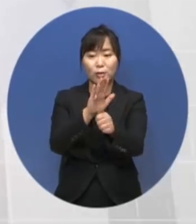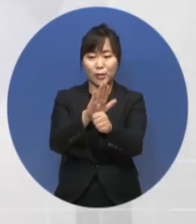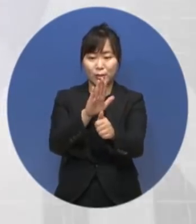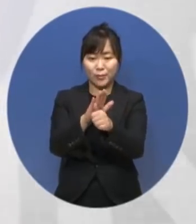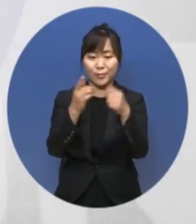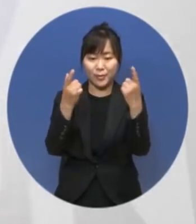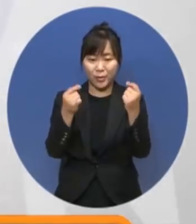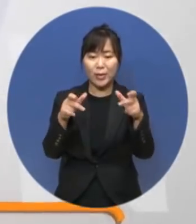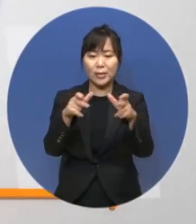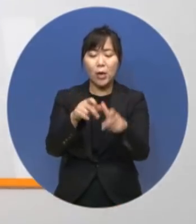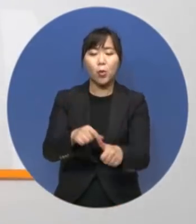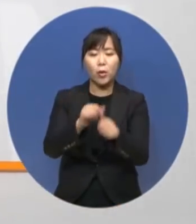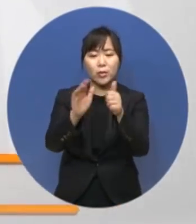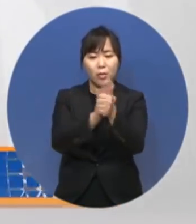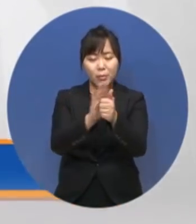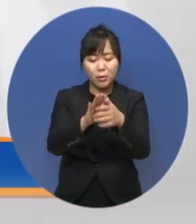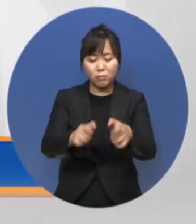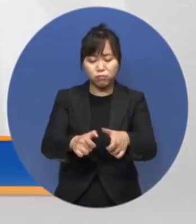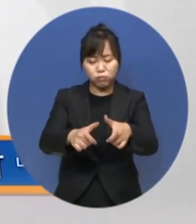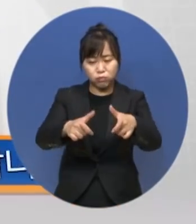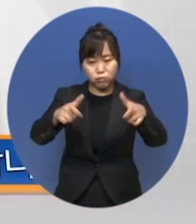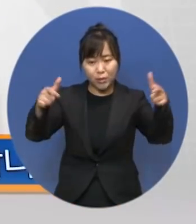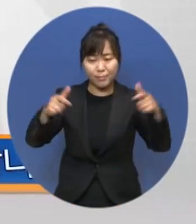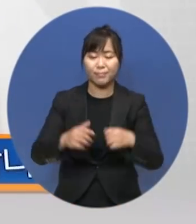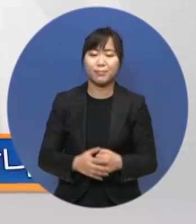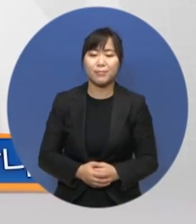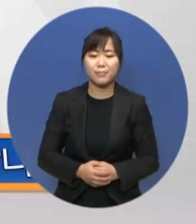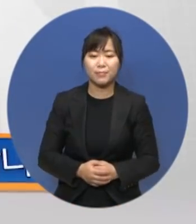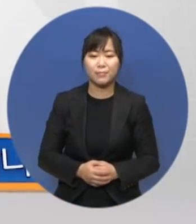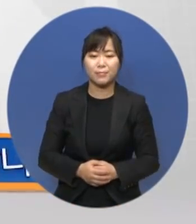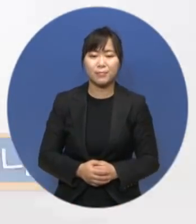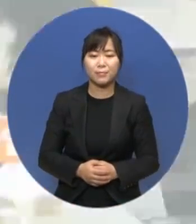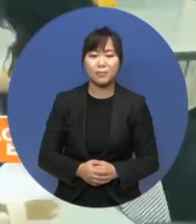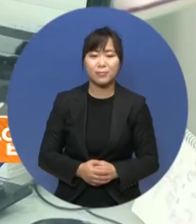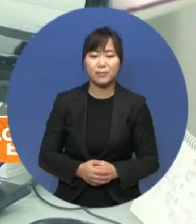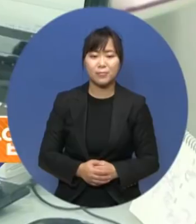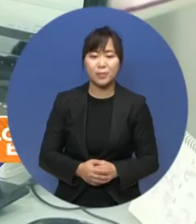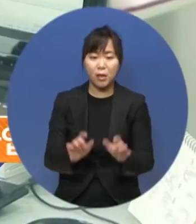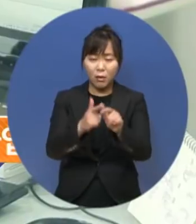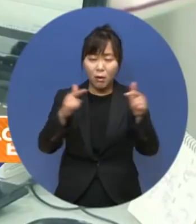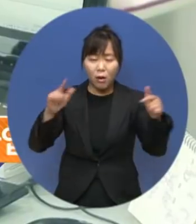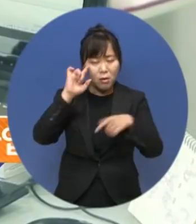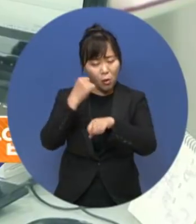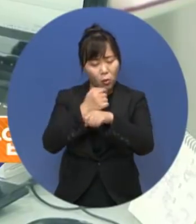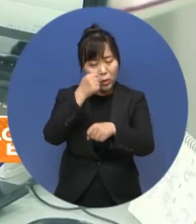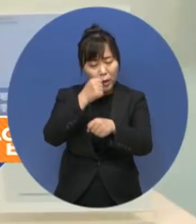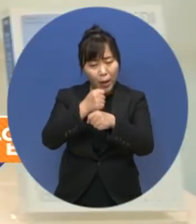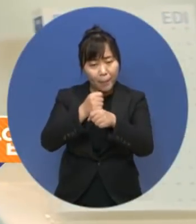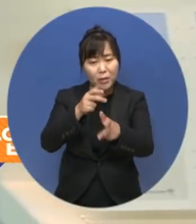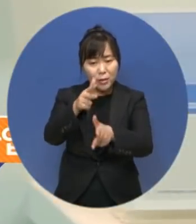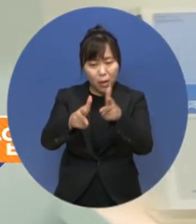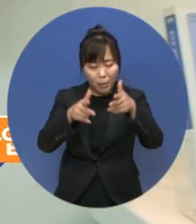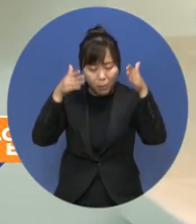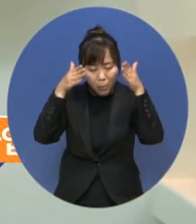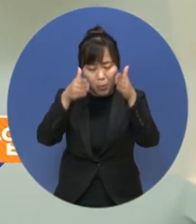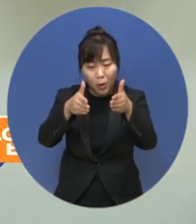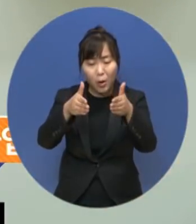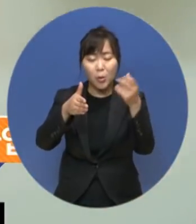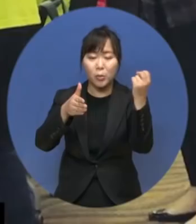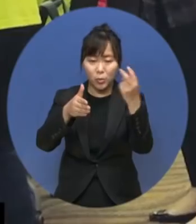등 장애인 고용 서비스를 확대해 왔습니다. 다양한 연구 개발 사업에 몰두하고